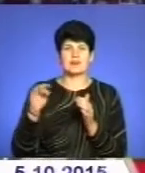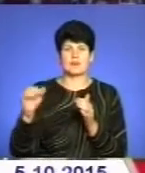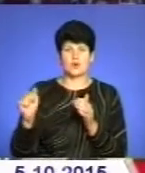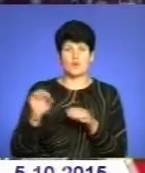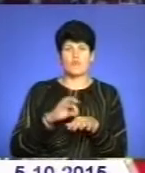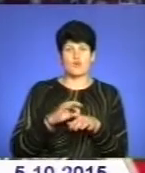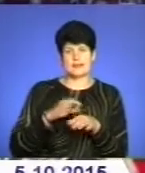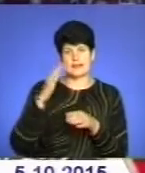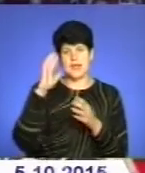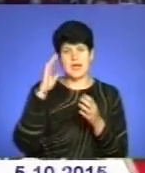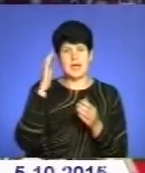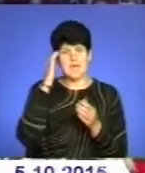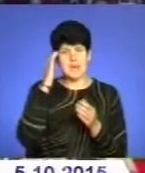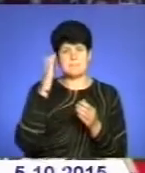епілепсію.